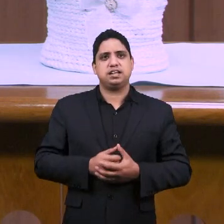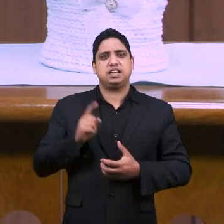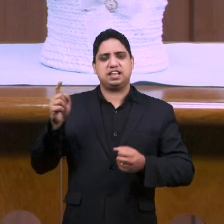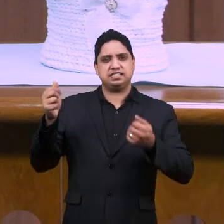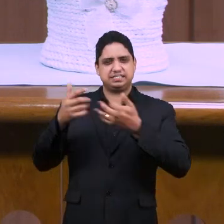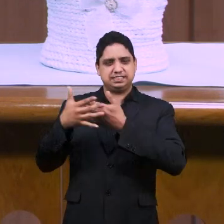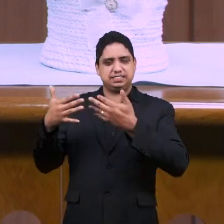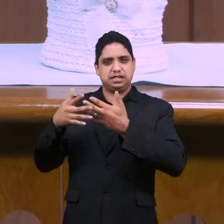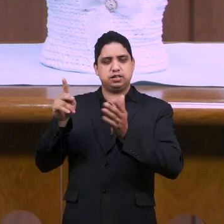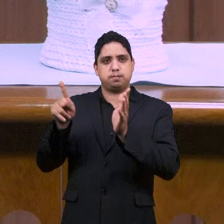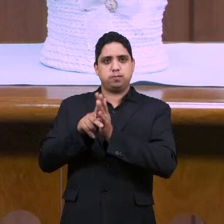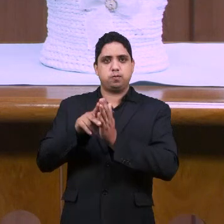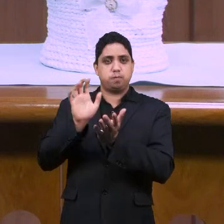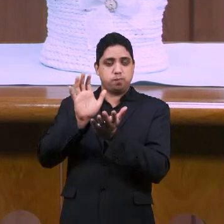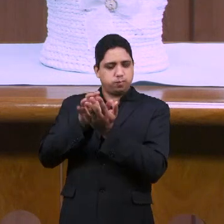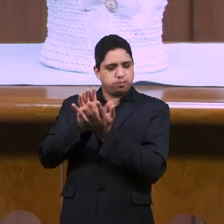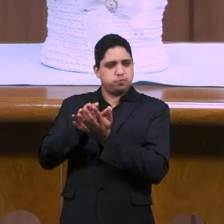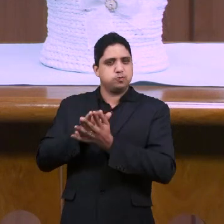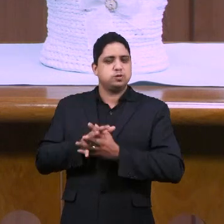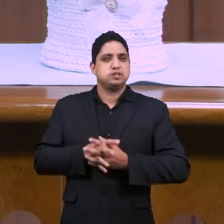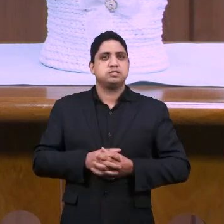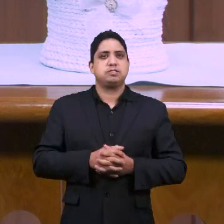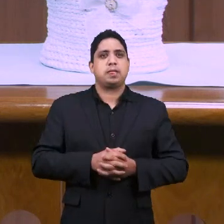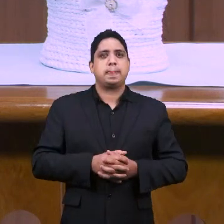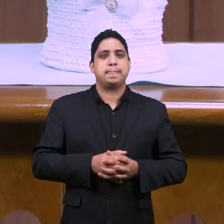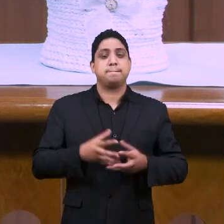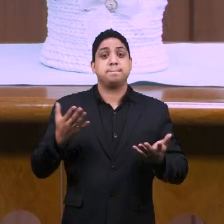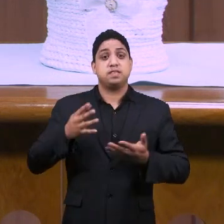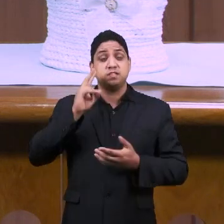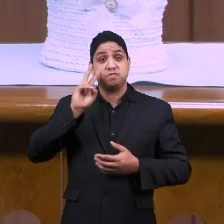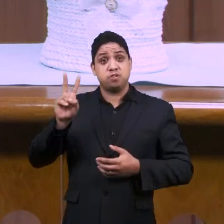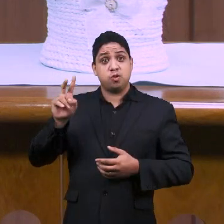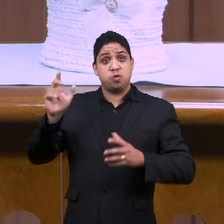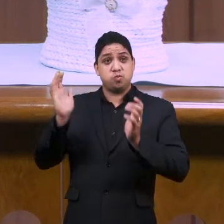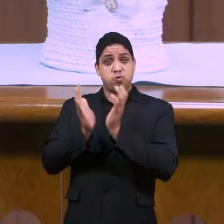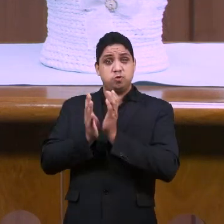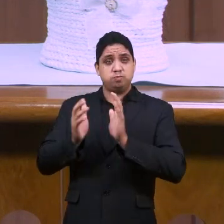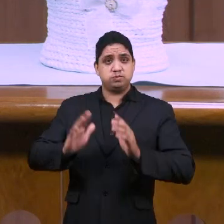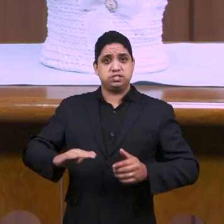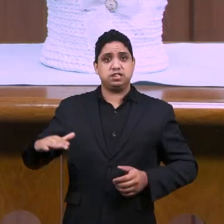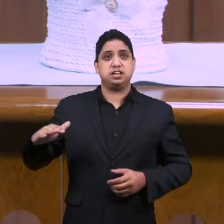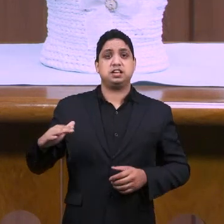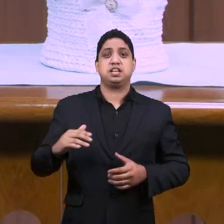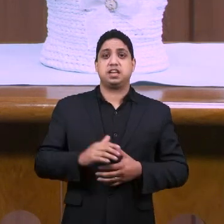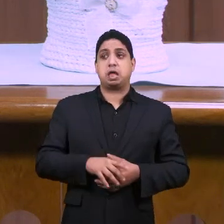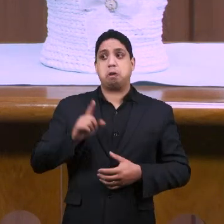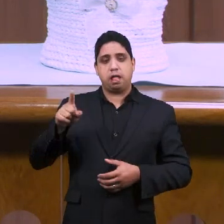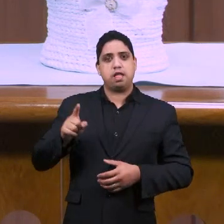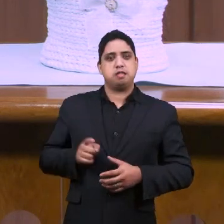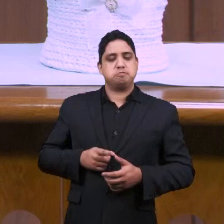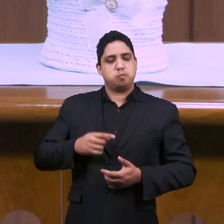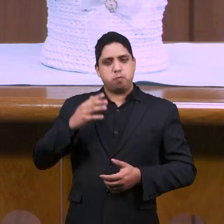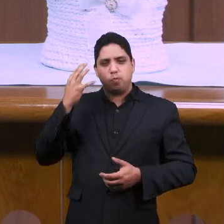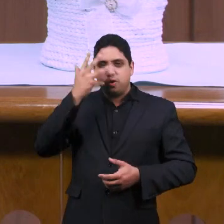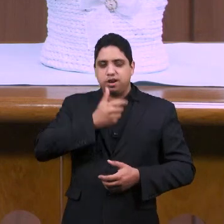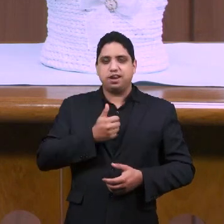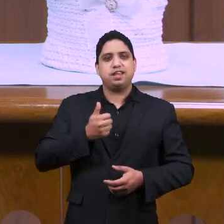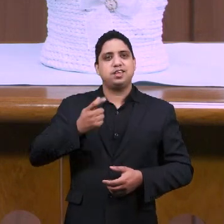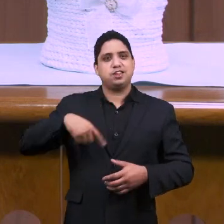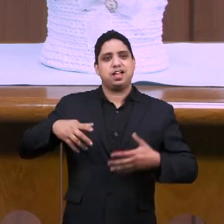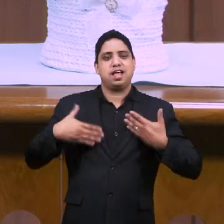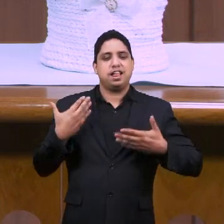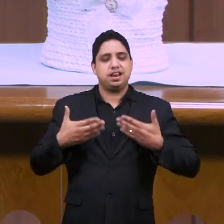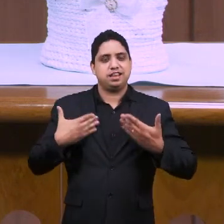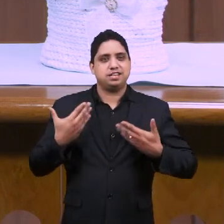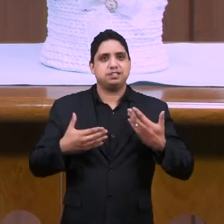Garanhuns, la ville de Pernambuco. Nous voyons un groupe des enfants, des adolescents, n'est-ce